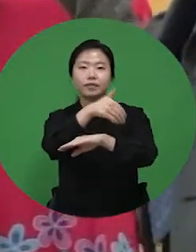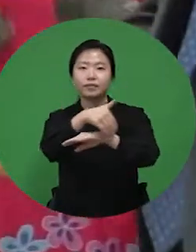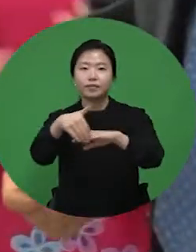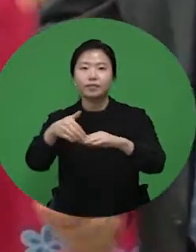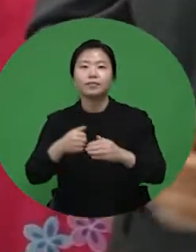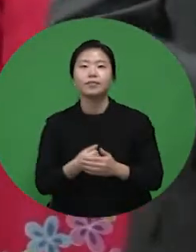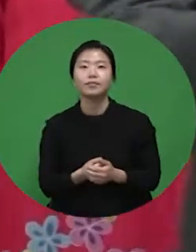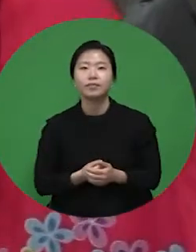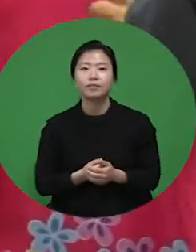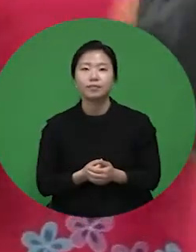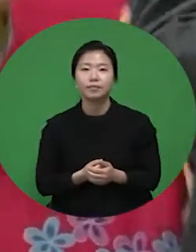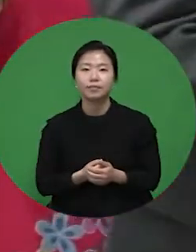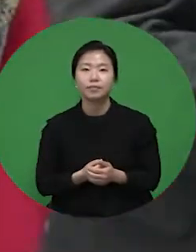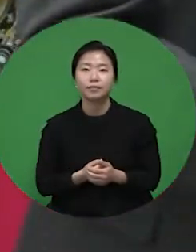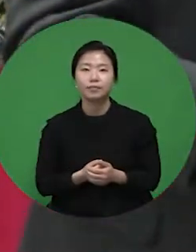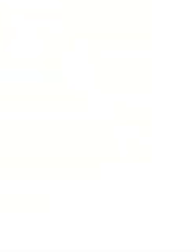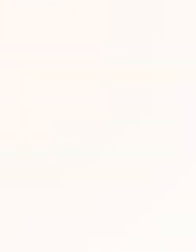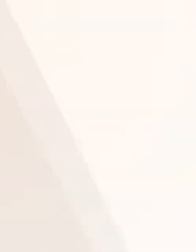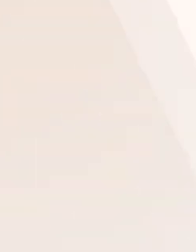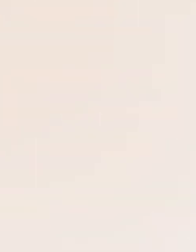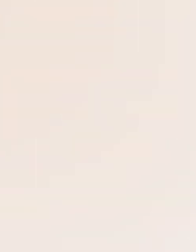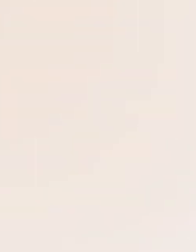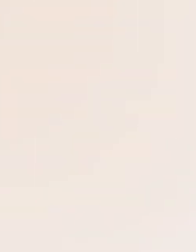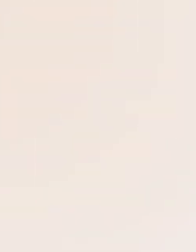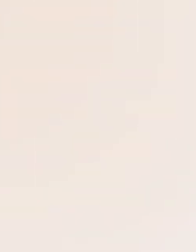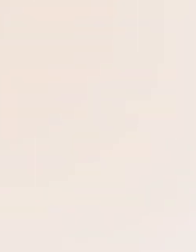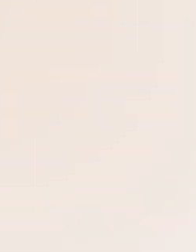만들 것입니다.